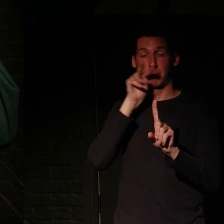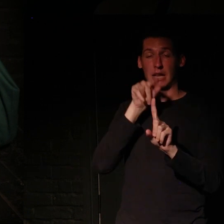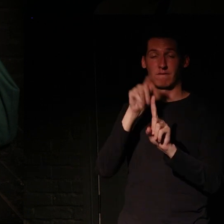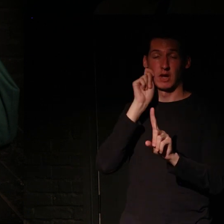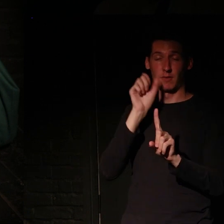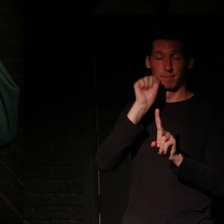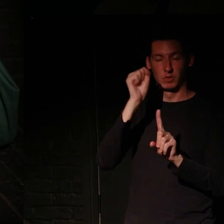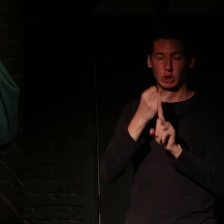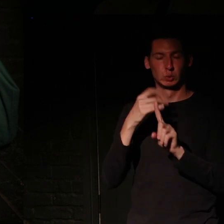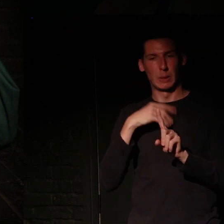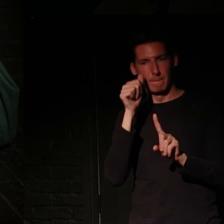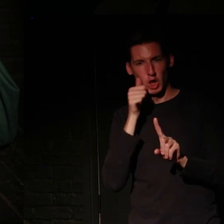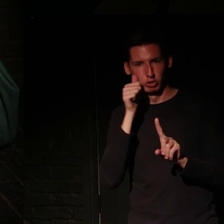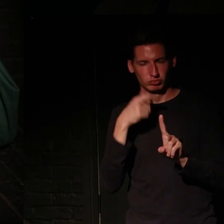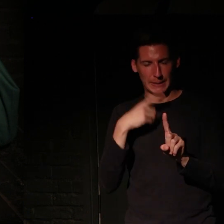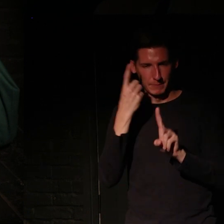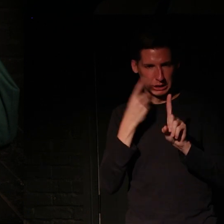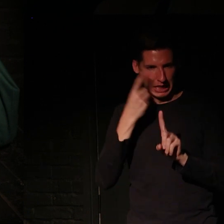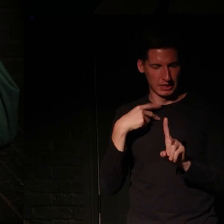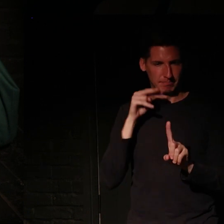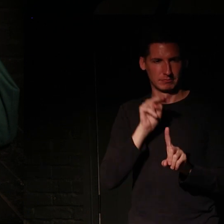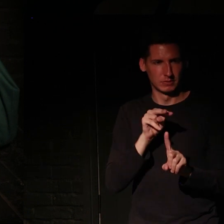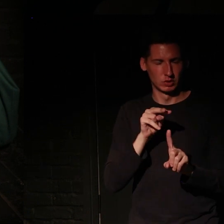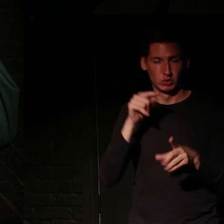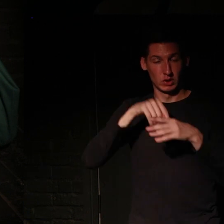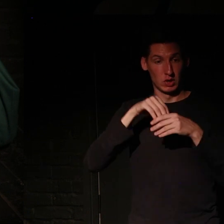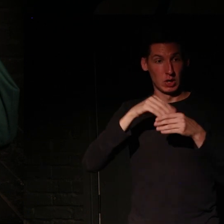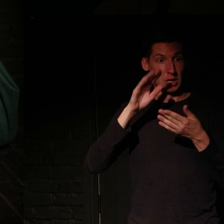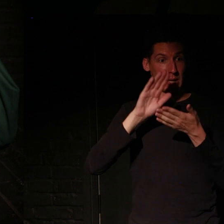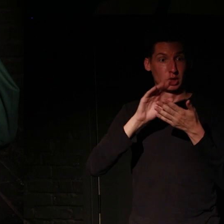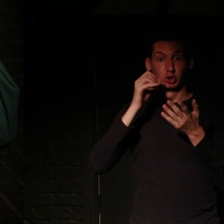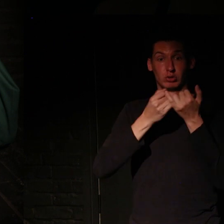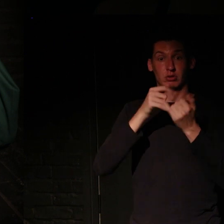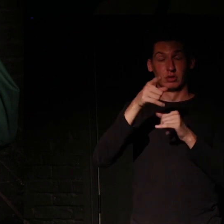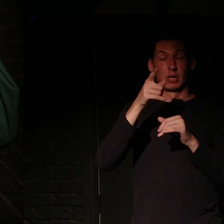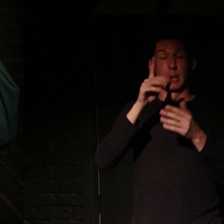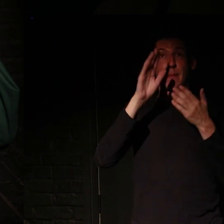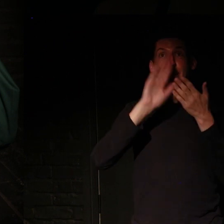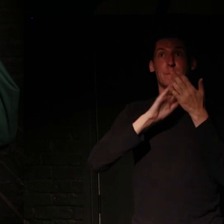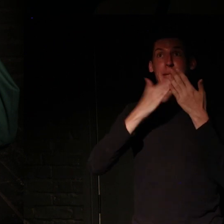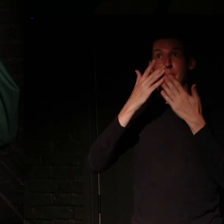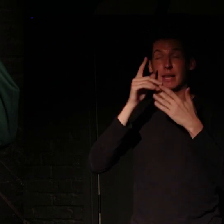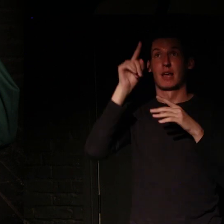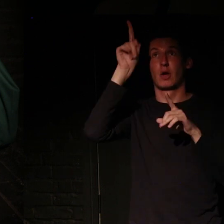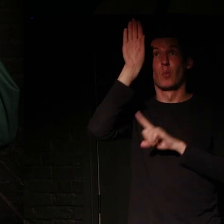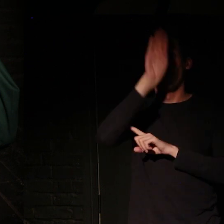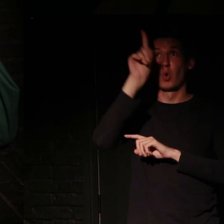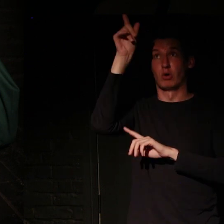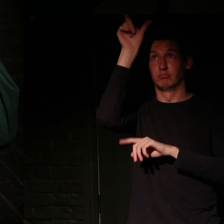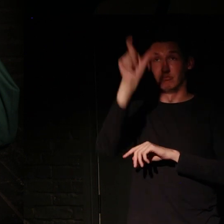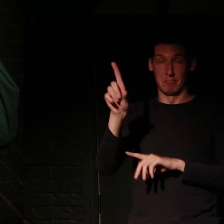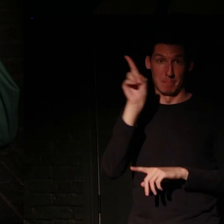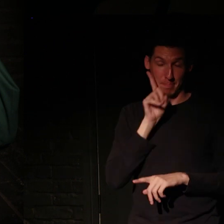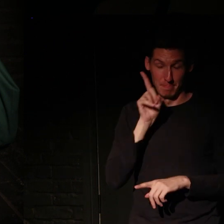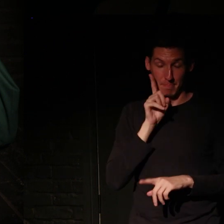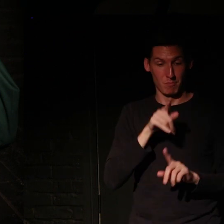i podejrzeniach, to czy biblijny Bóg jest mężczyzną, skoro mówimy o nim Bóg,